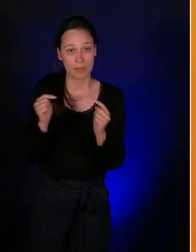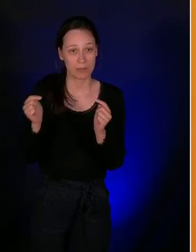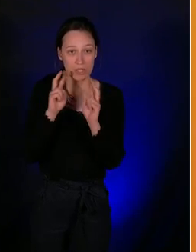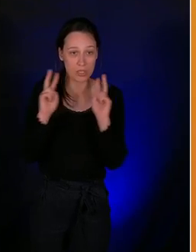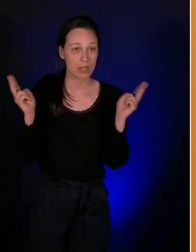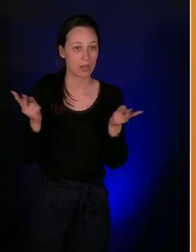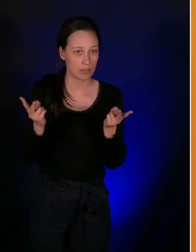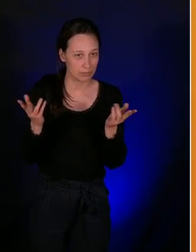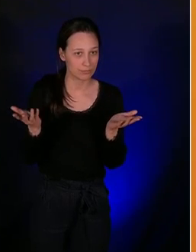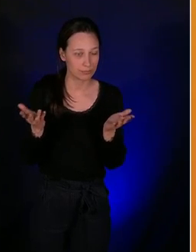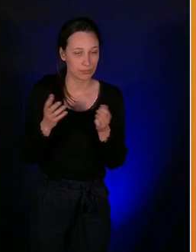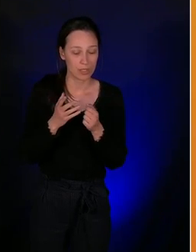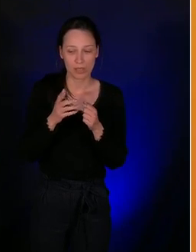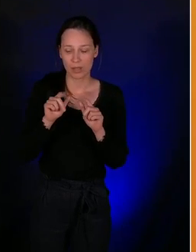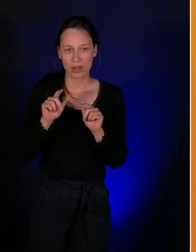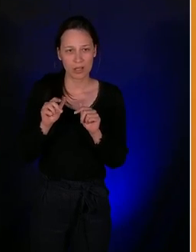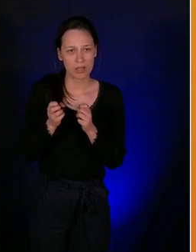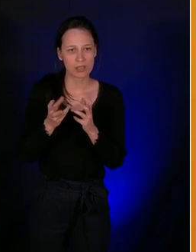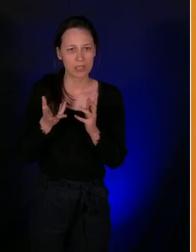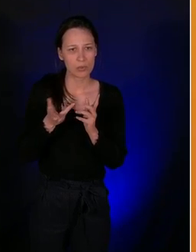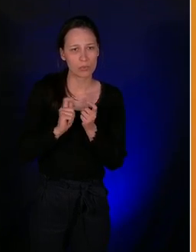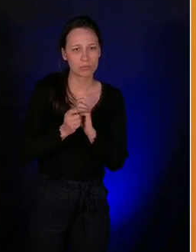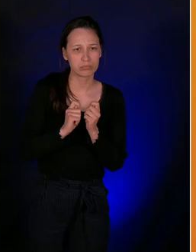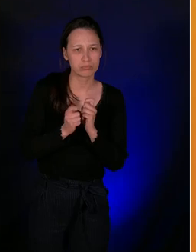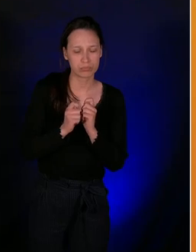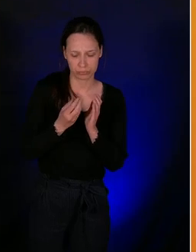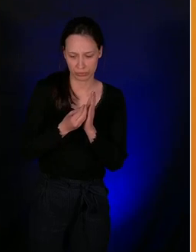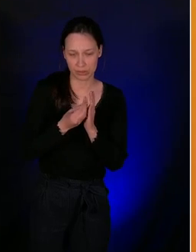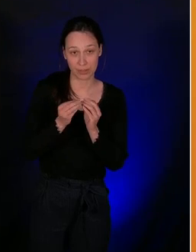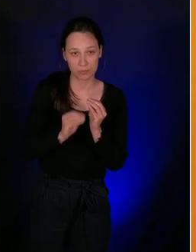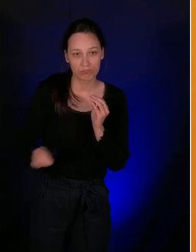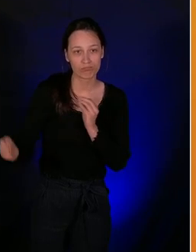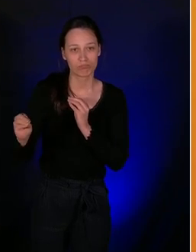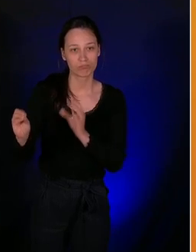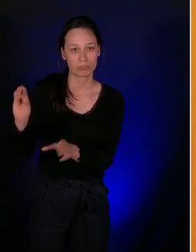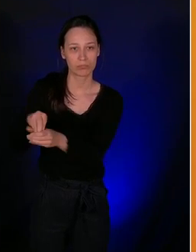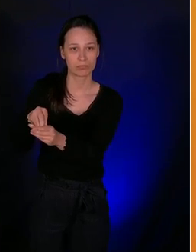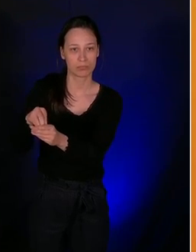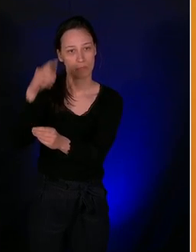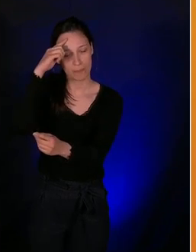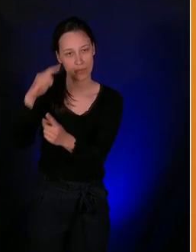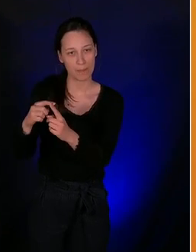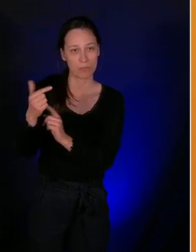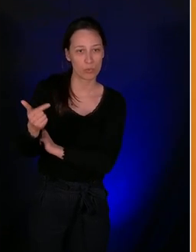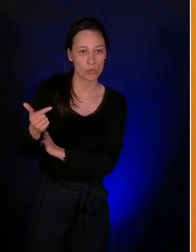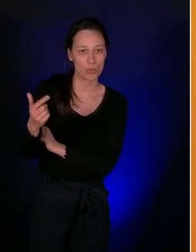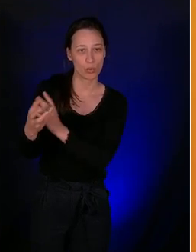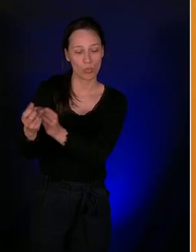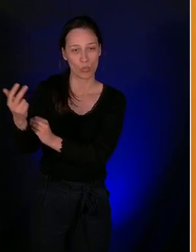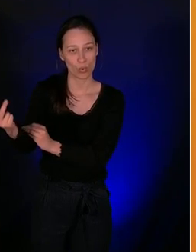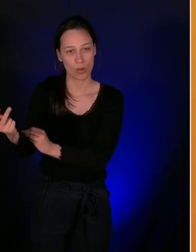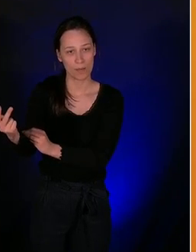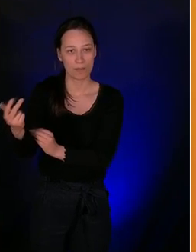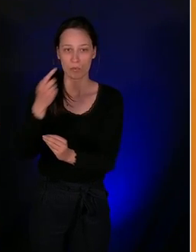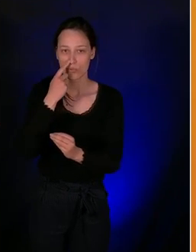renverrai quelques discussions sur les thèmes 2 et 3 pour garder de la cohérence dans nos